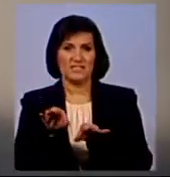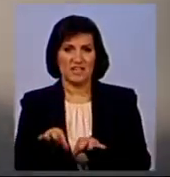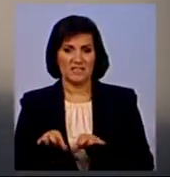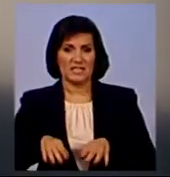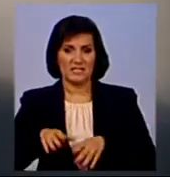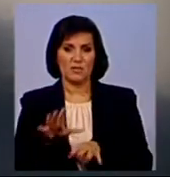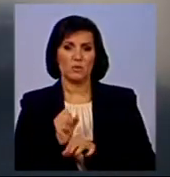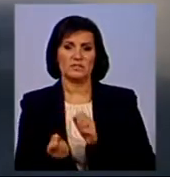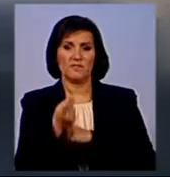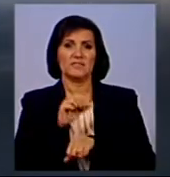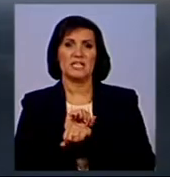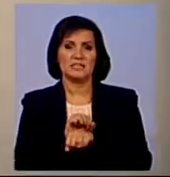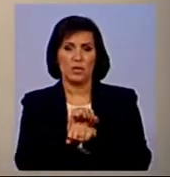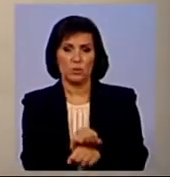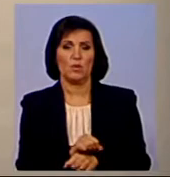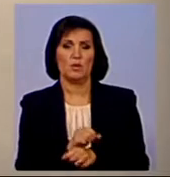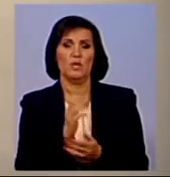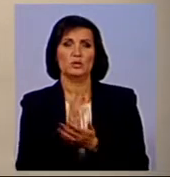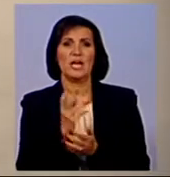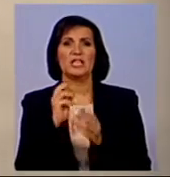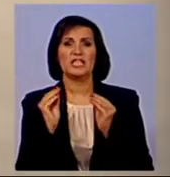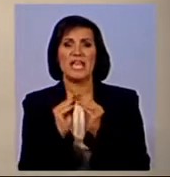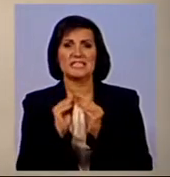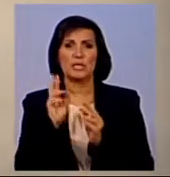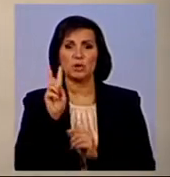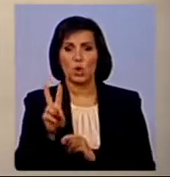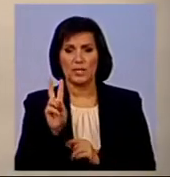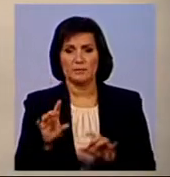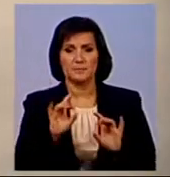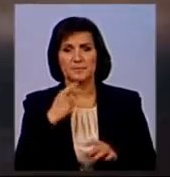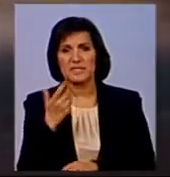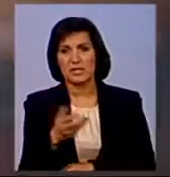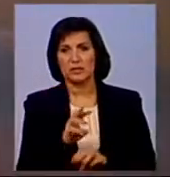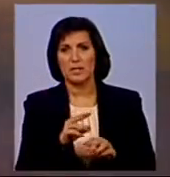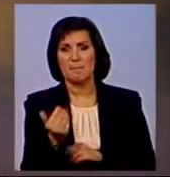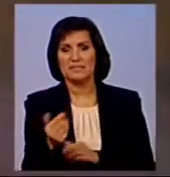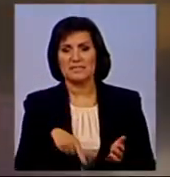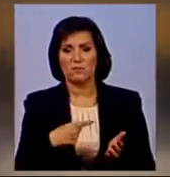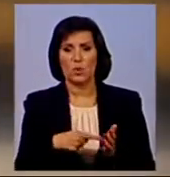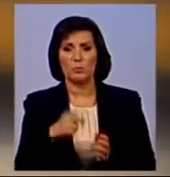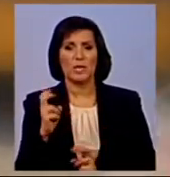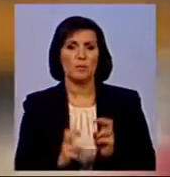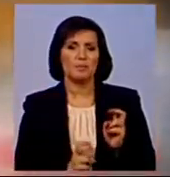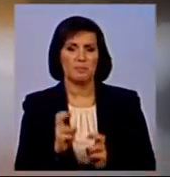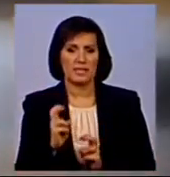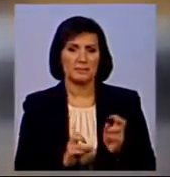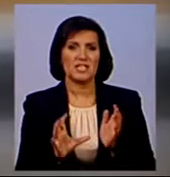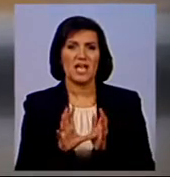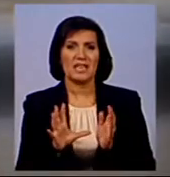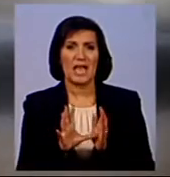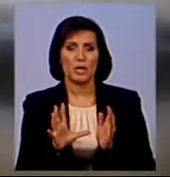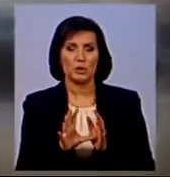автівки утворився затор. Стояло, зокрема, 10 тролейбусів, розповіла речниця місцевого комунального підприємства